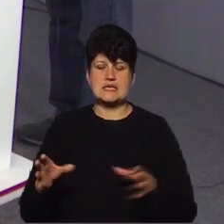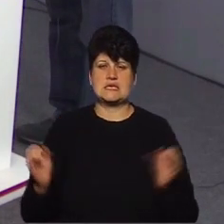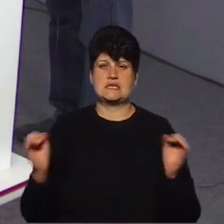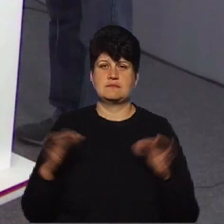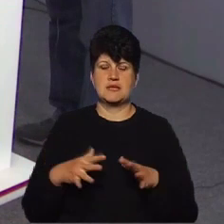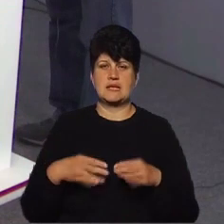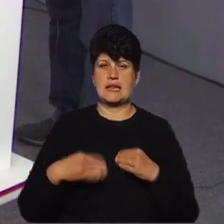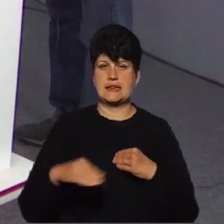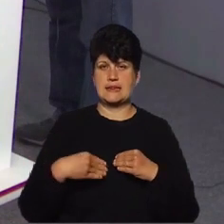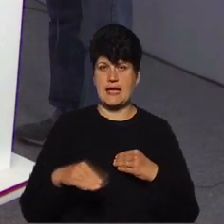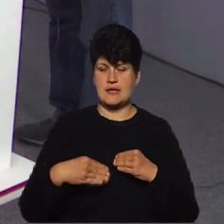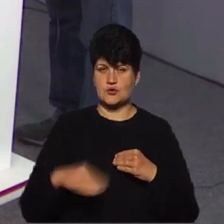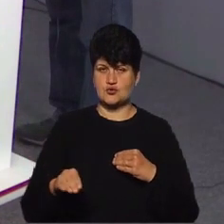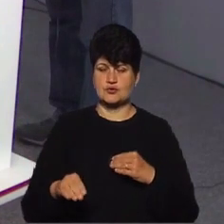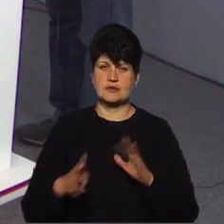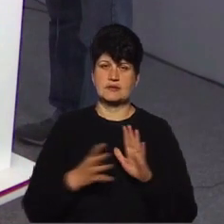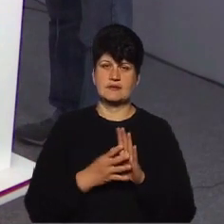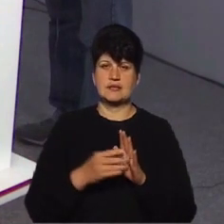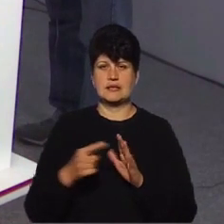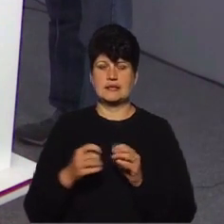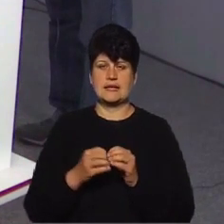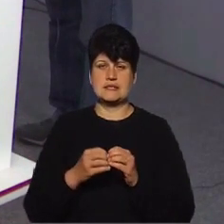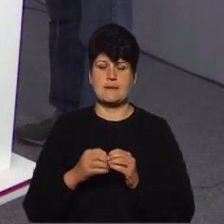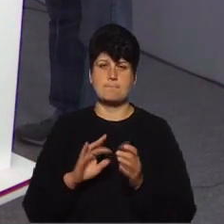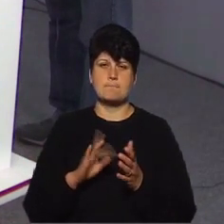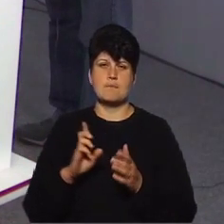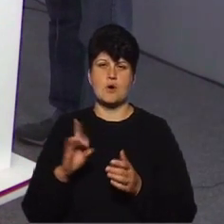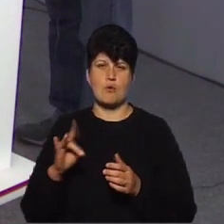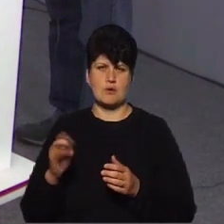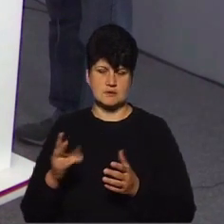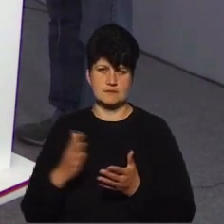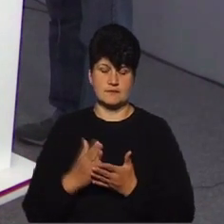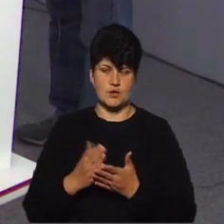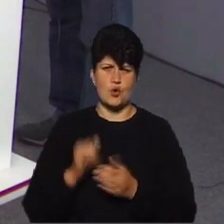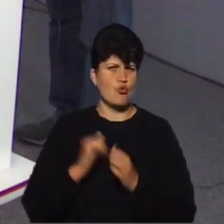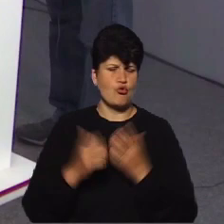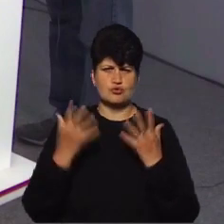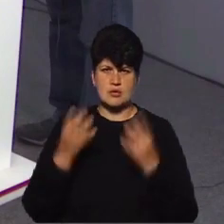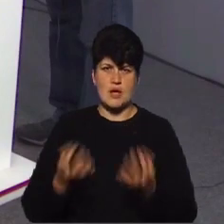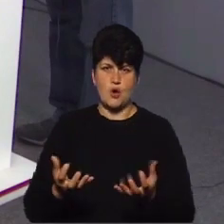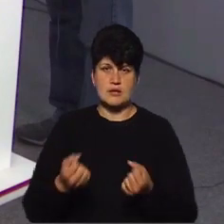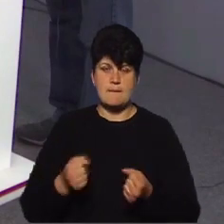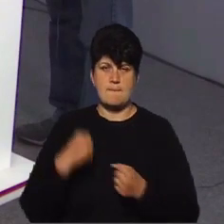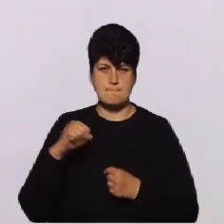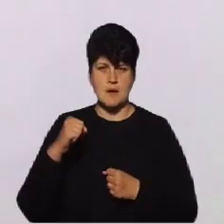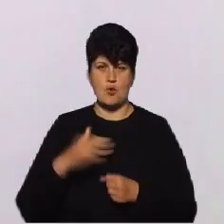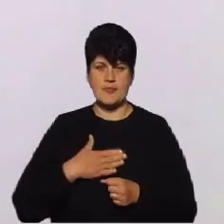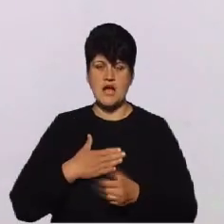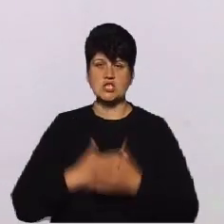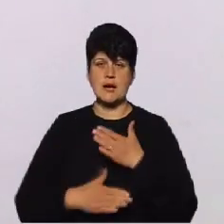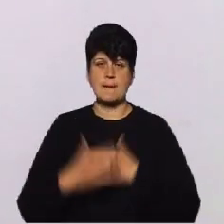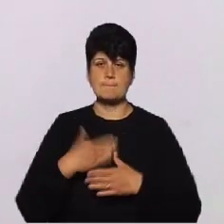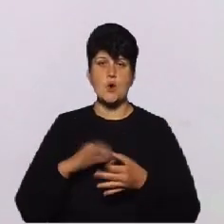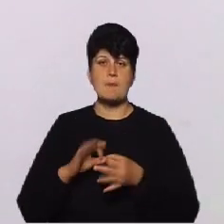класі 9-10 завоювала бронзу. Кожного дня ми якісь отримуємо практично перемоги наших паралімпійців. На вашу думку, чому